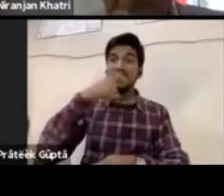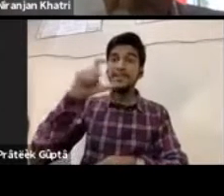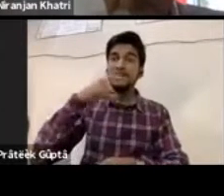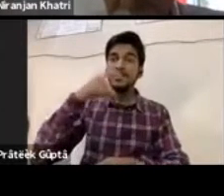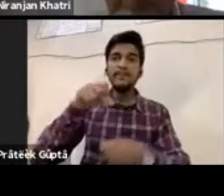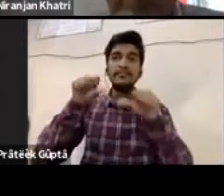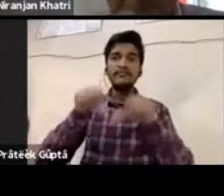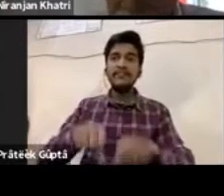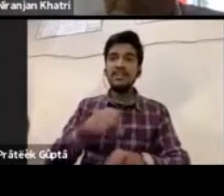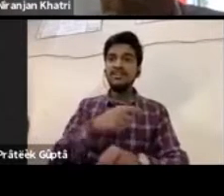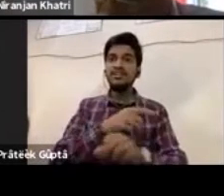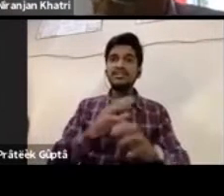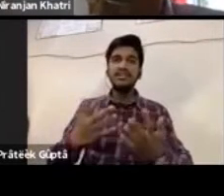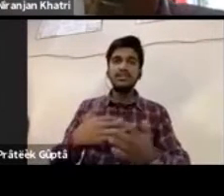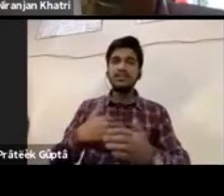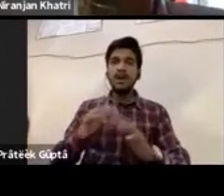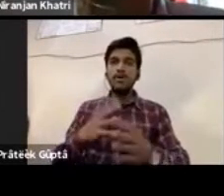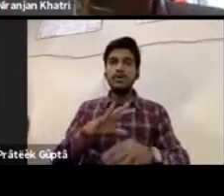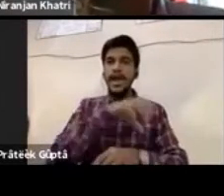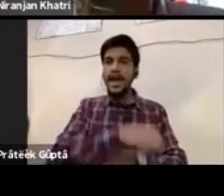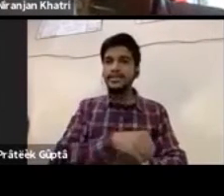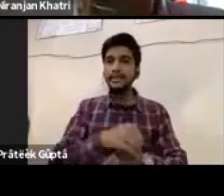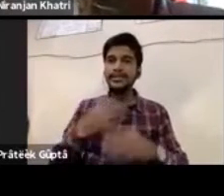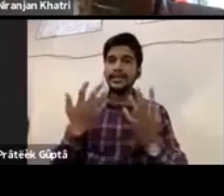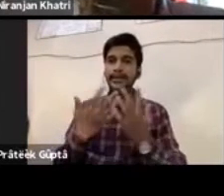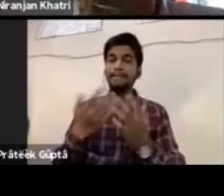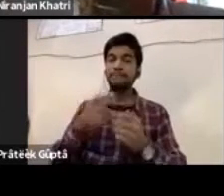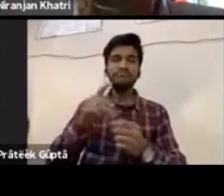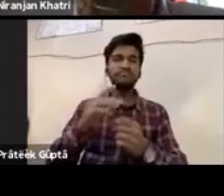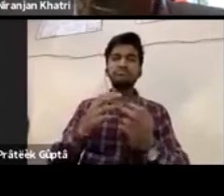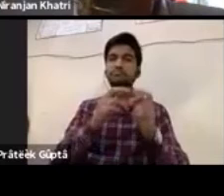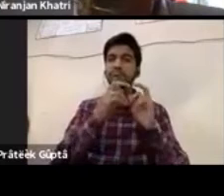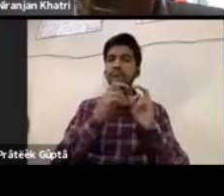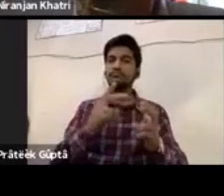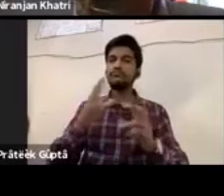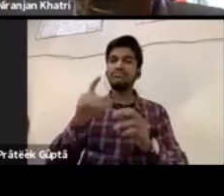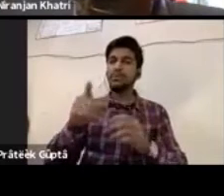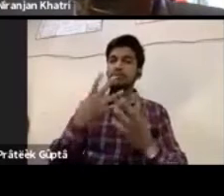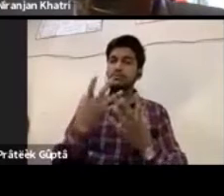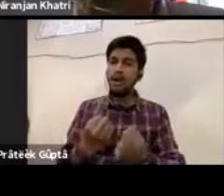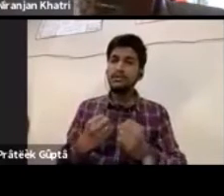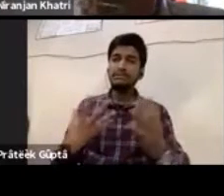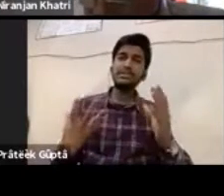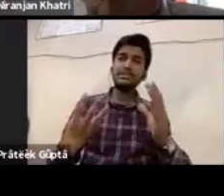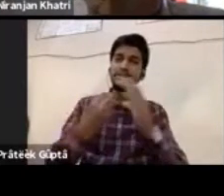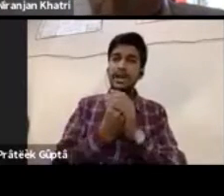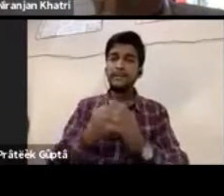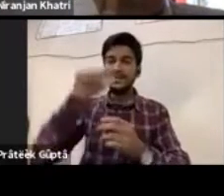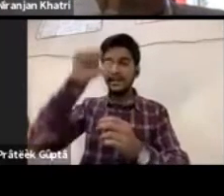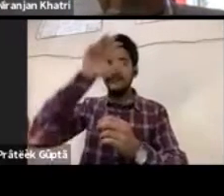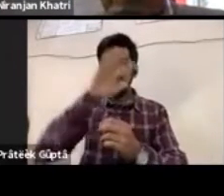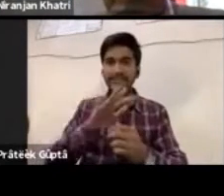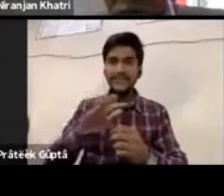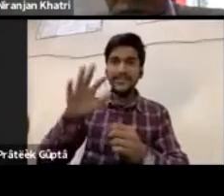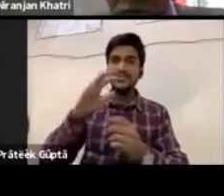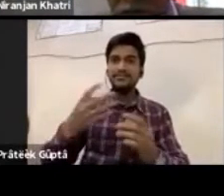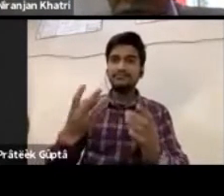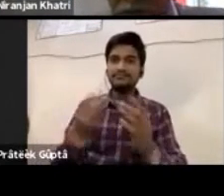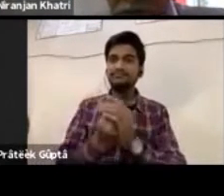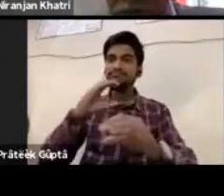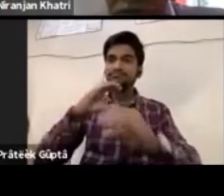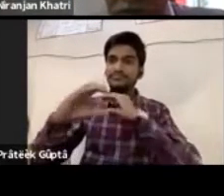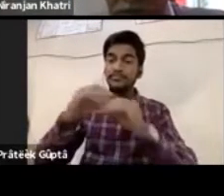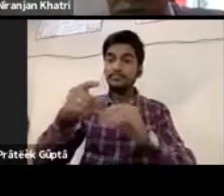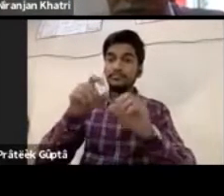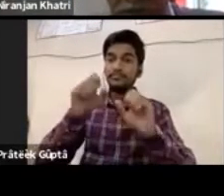their sexual and reproductive health, वो neglect हो जाती है. So मैंने सबसे पहला एक manual develop किया